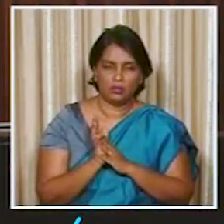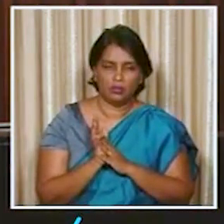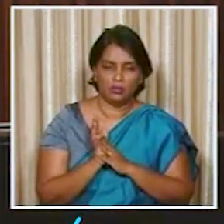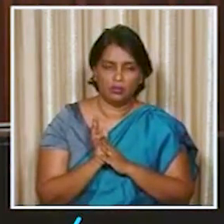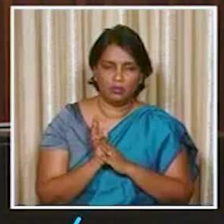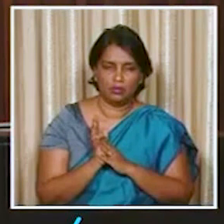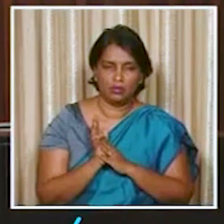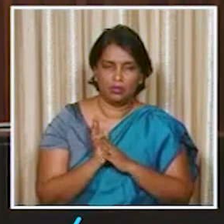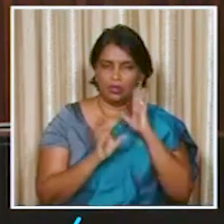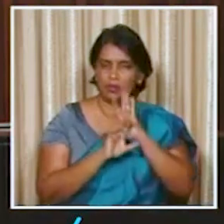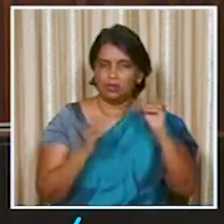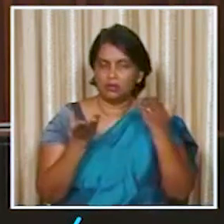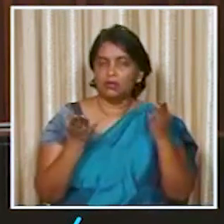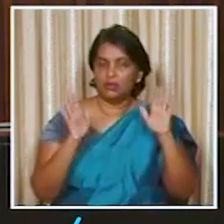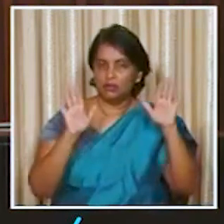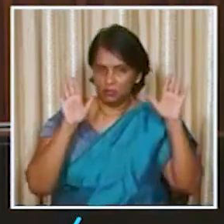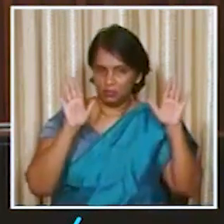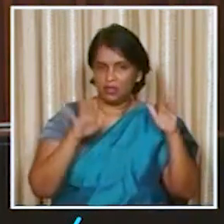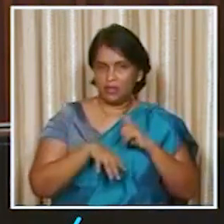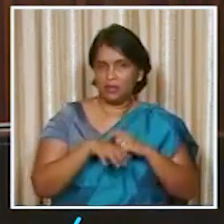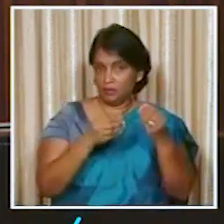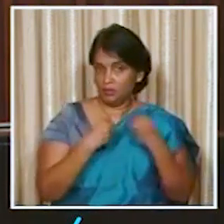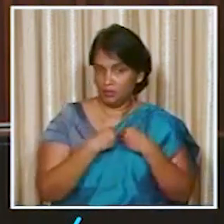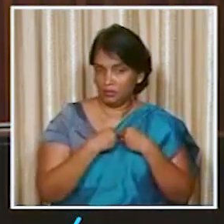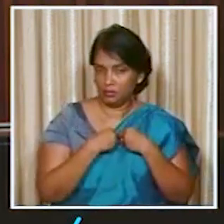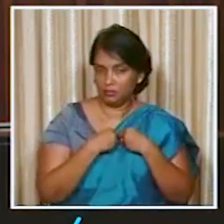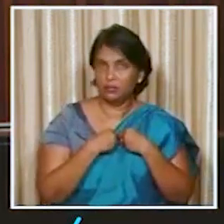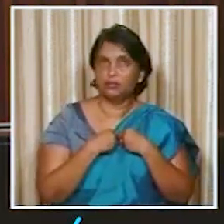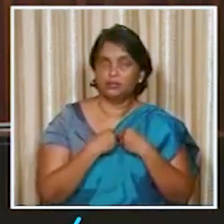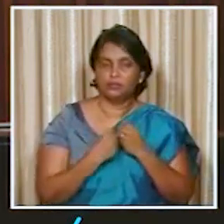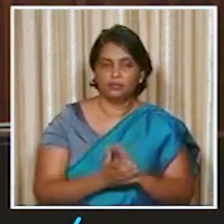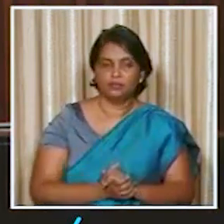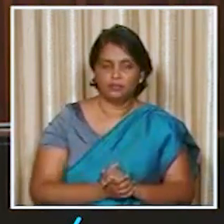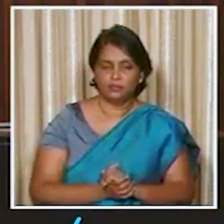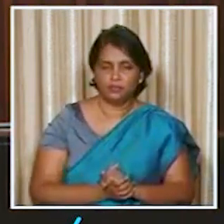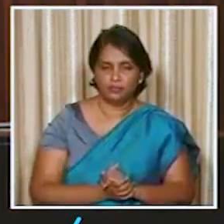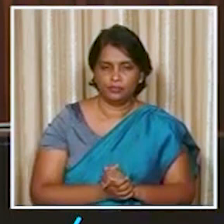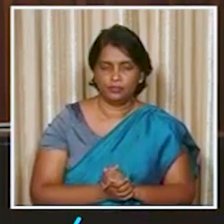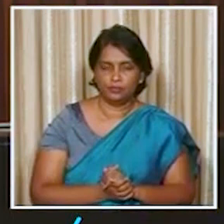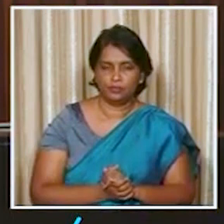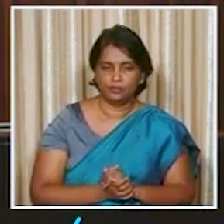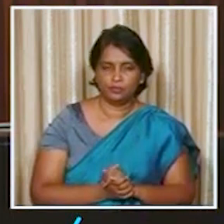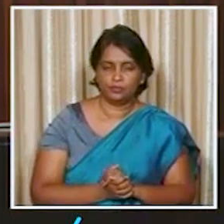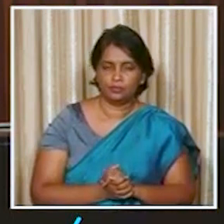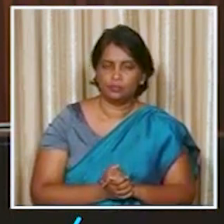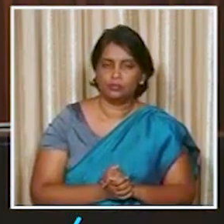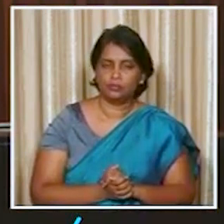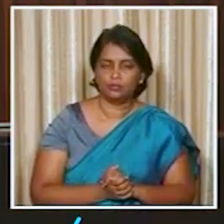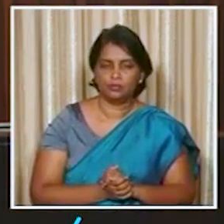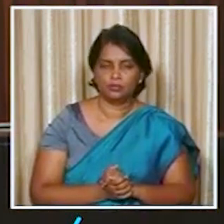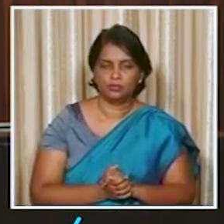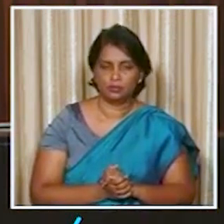මේ ප්‍රකාශය අවසන් වනතුරු මම කාලය මට ලබා දෙනවා.